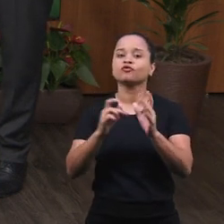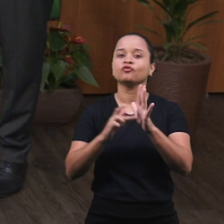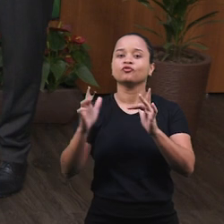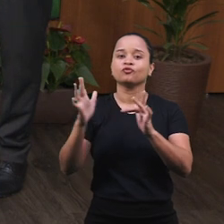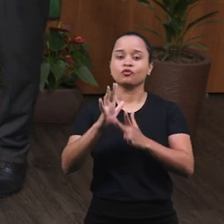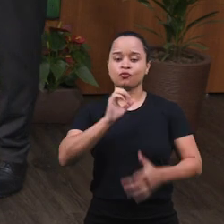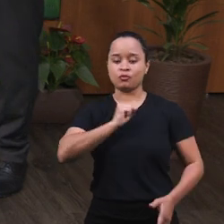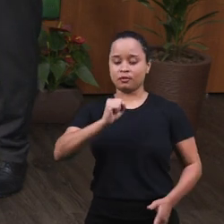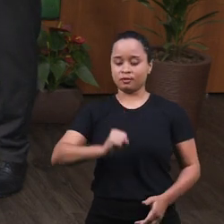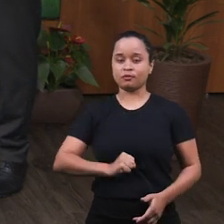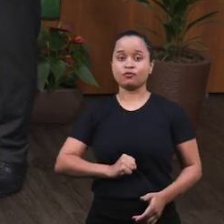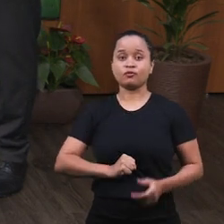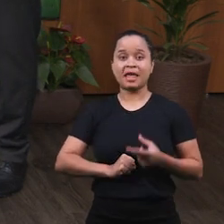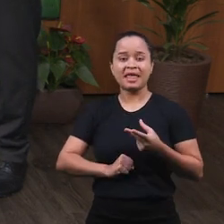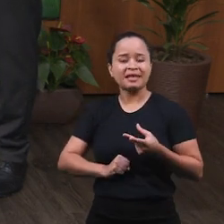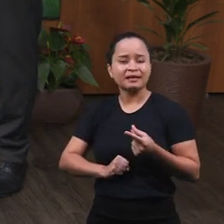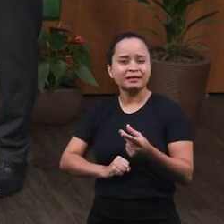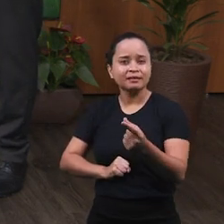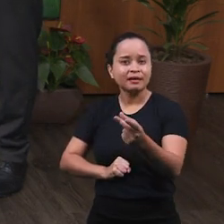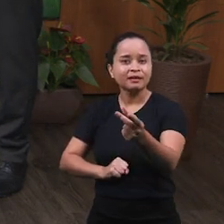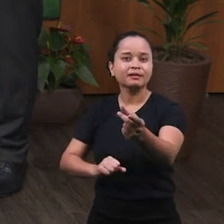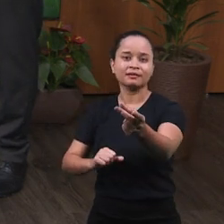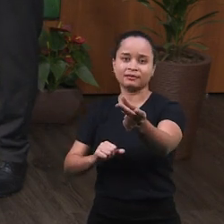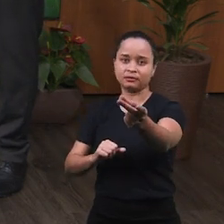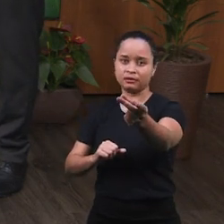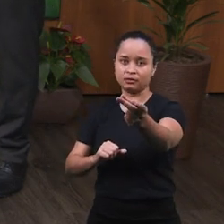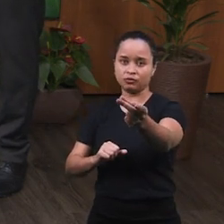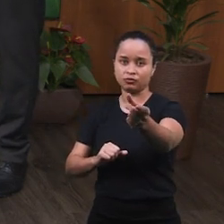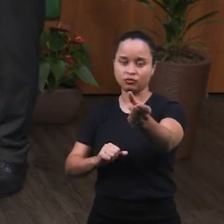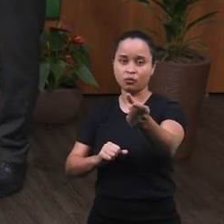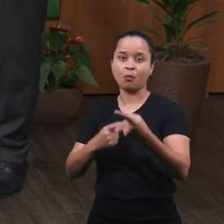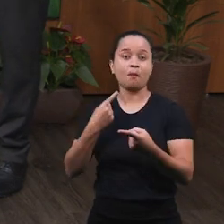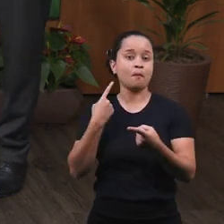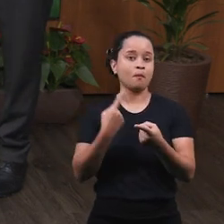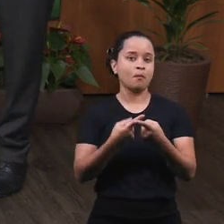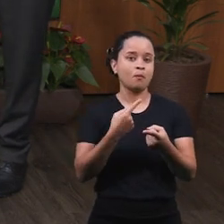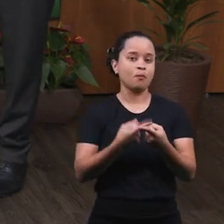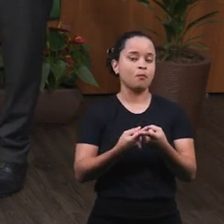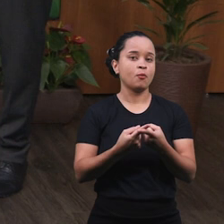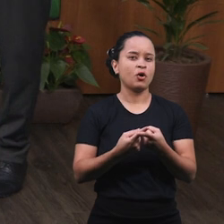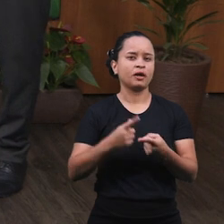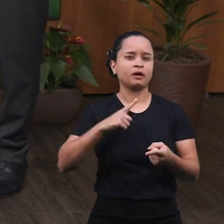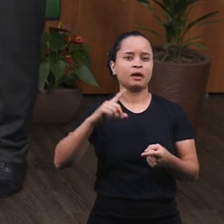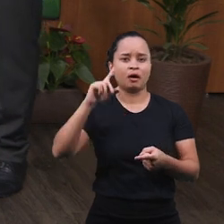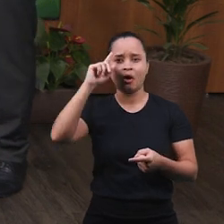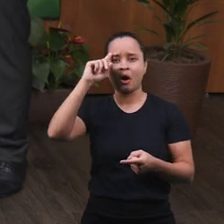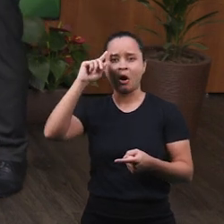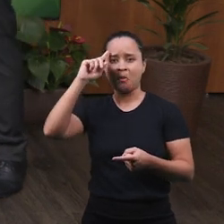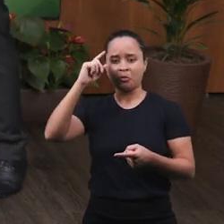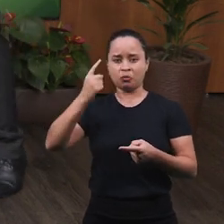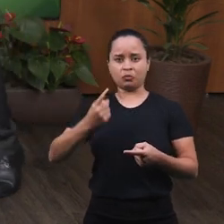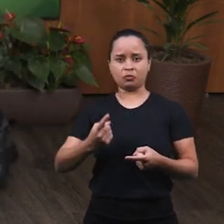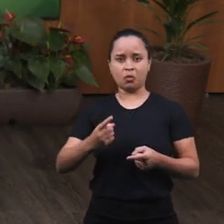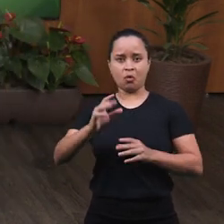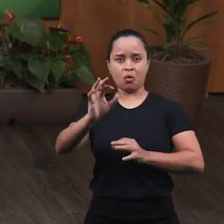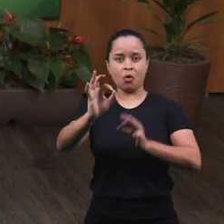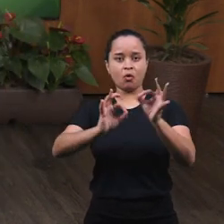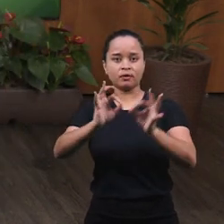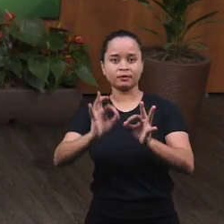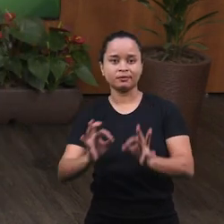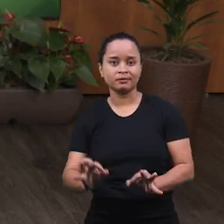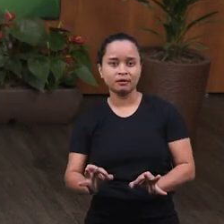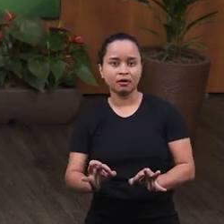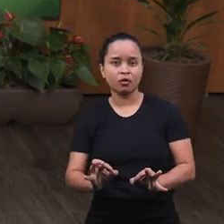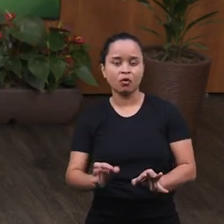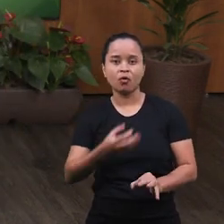sacrificateur éternel, selon l'ordre de Melchizedek. L'autre élément qui est marqué